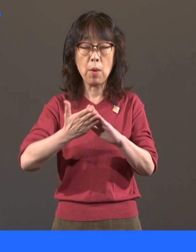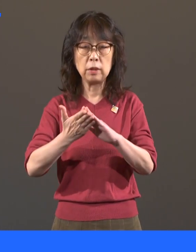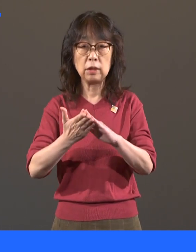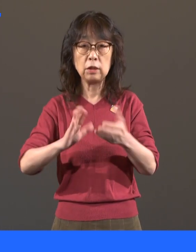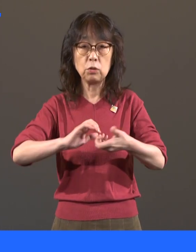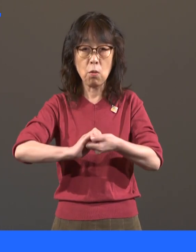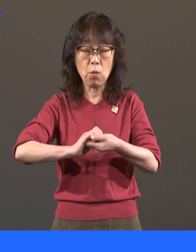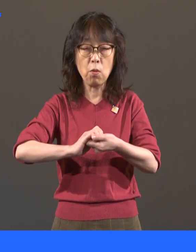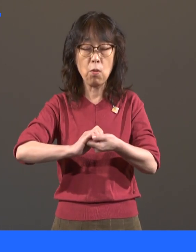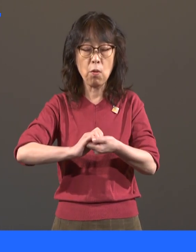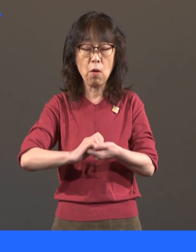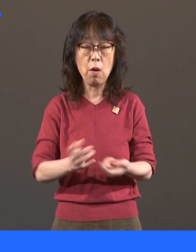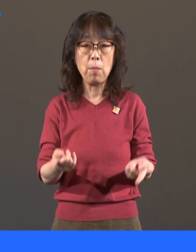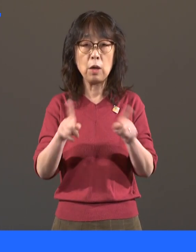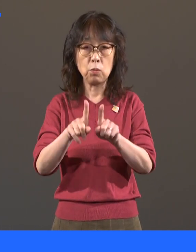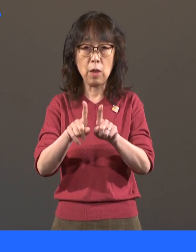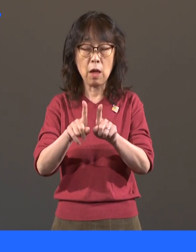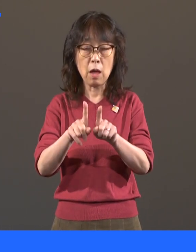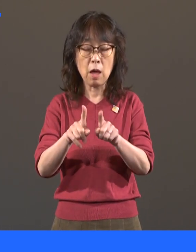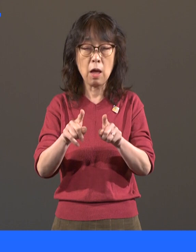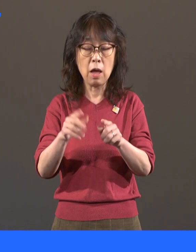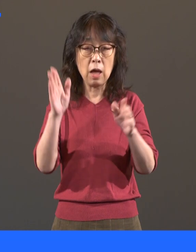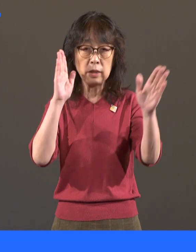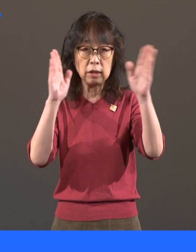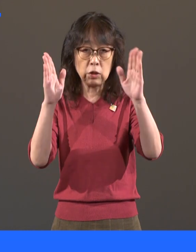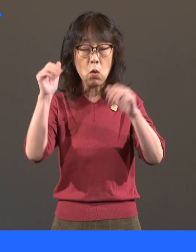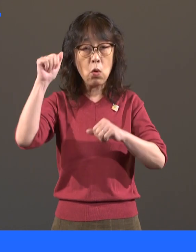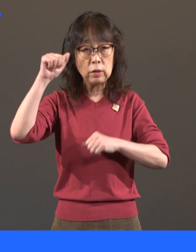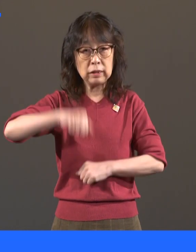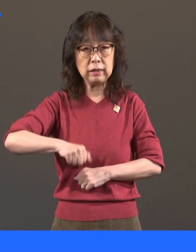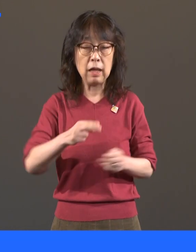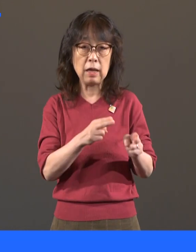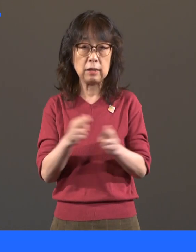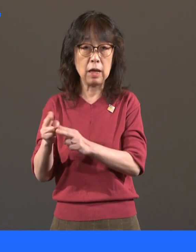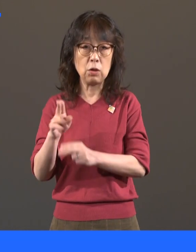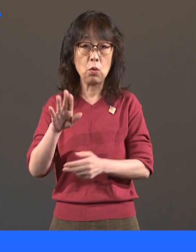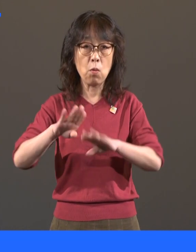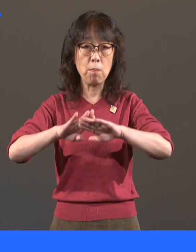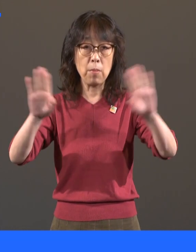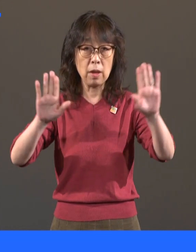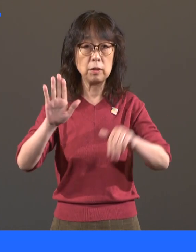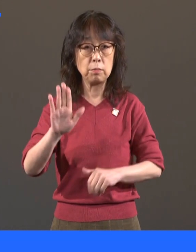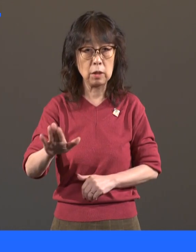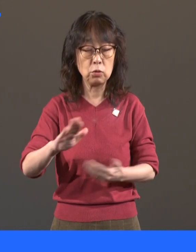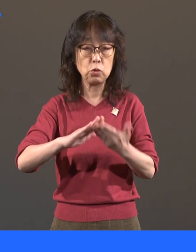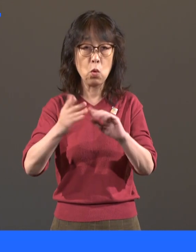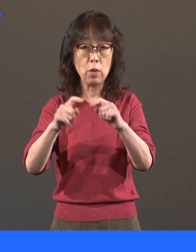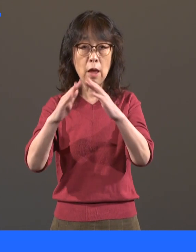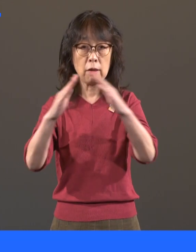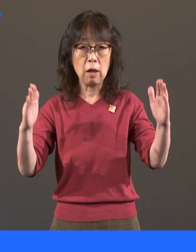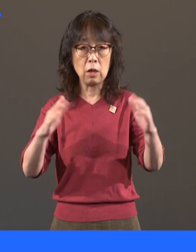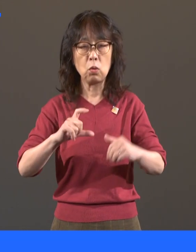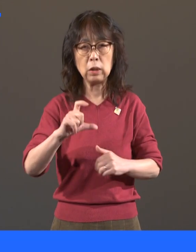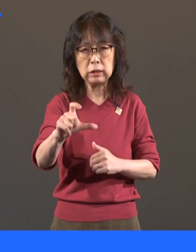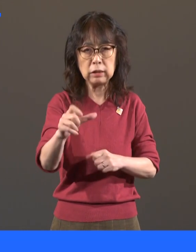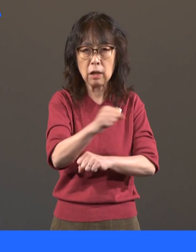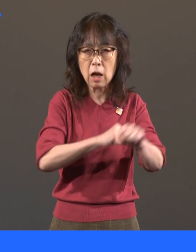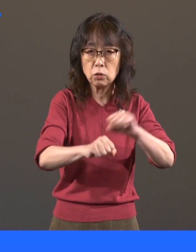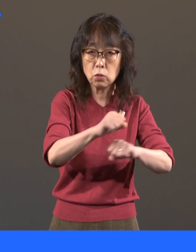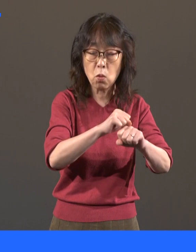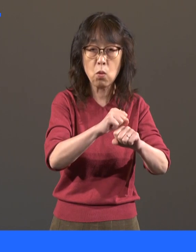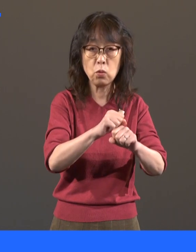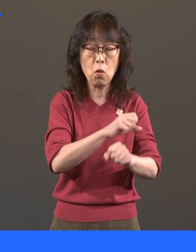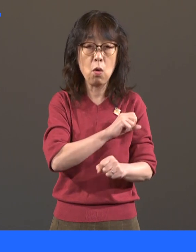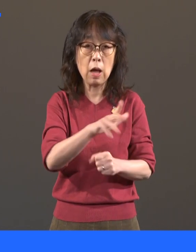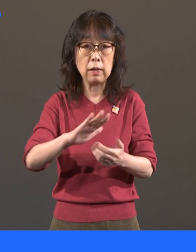パートナー企業認定制度の開始についてでありますえこの度町内会の維持と活動の活性